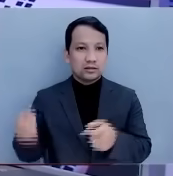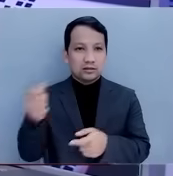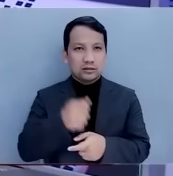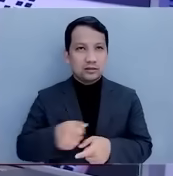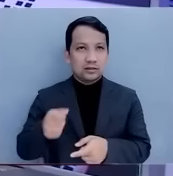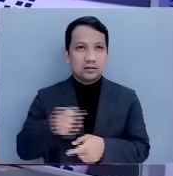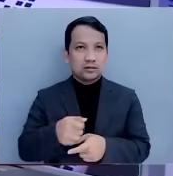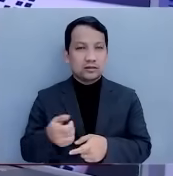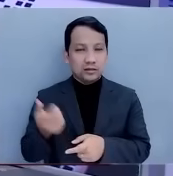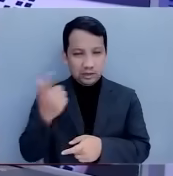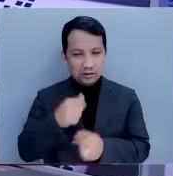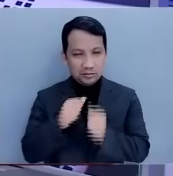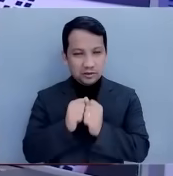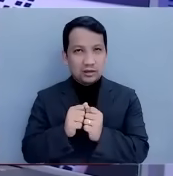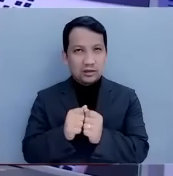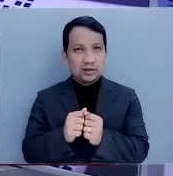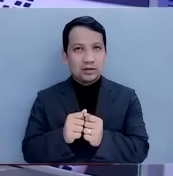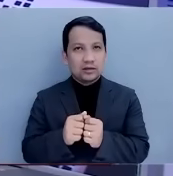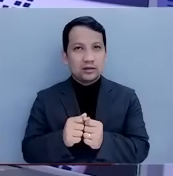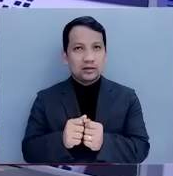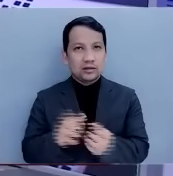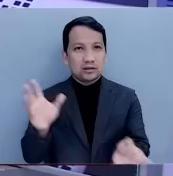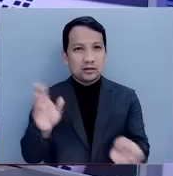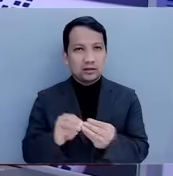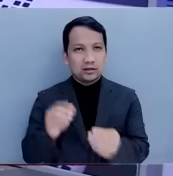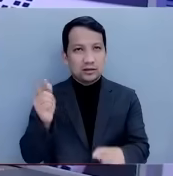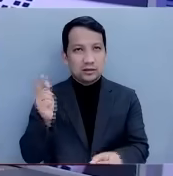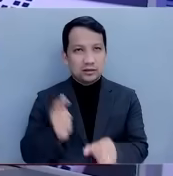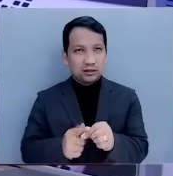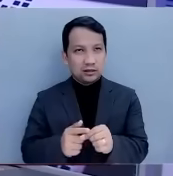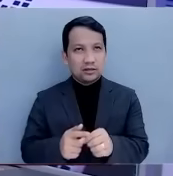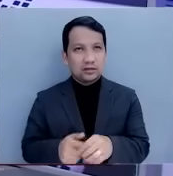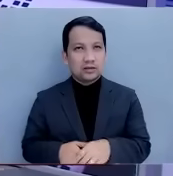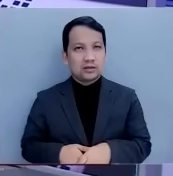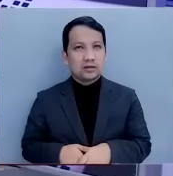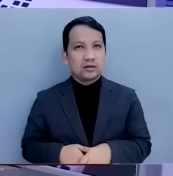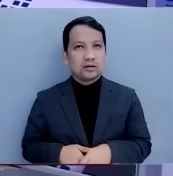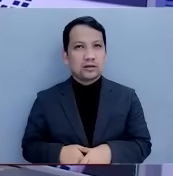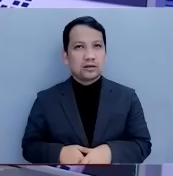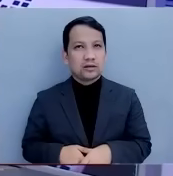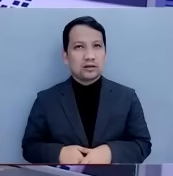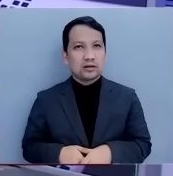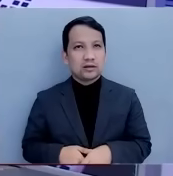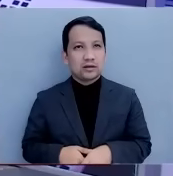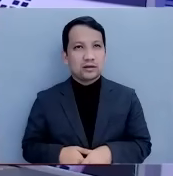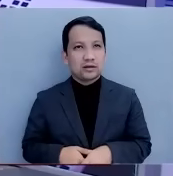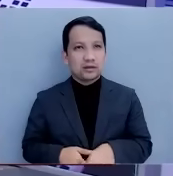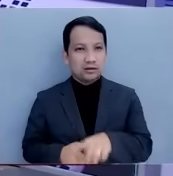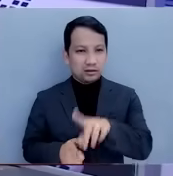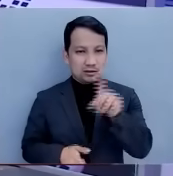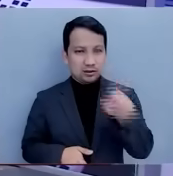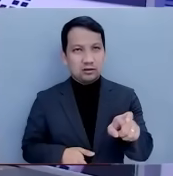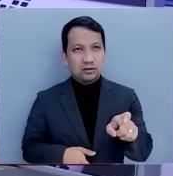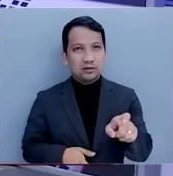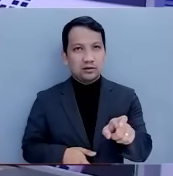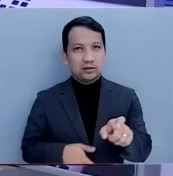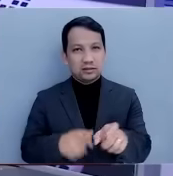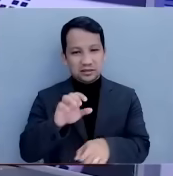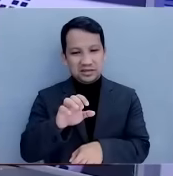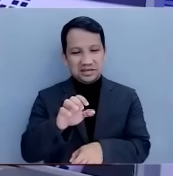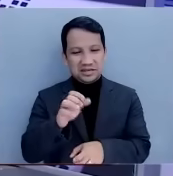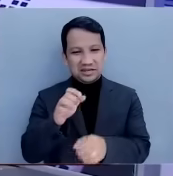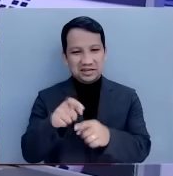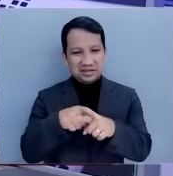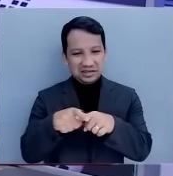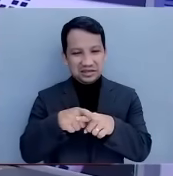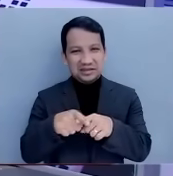yun. Alam mo, magkano yung gasolina ngayon? Kinangarin eh. Ay, dahil so, kung maitanong kung pwede electric car, di ba? Hindi